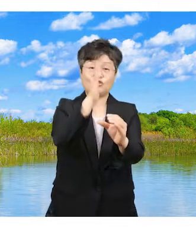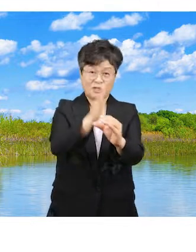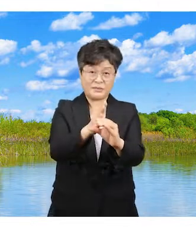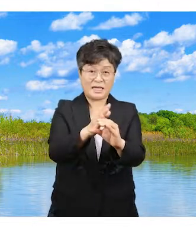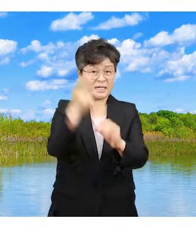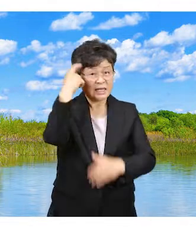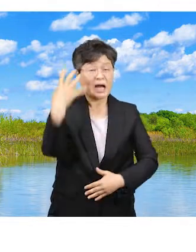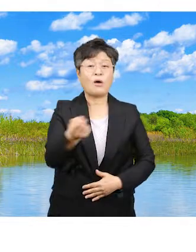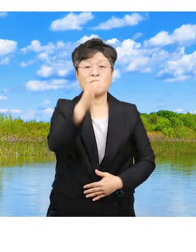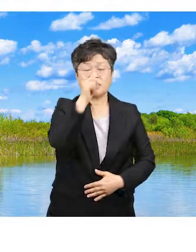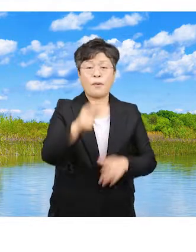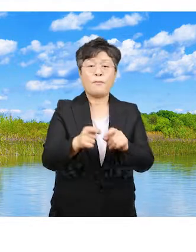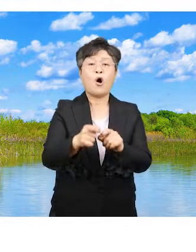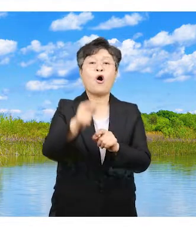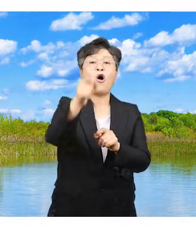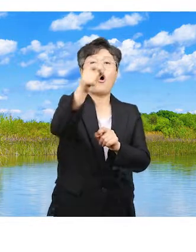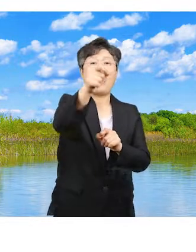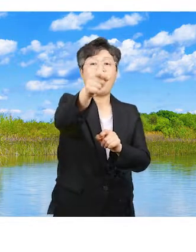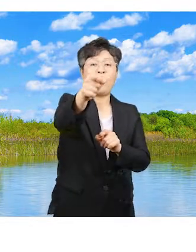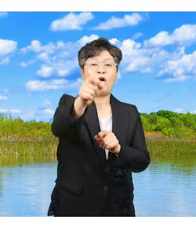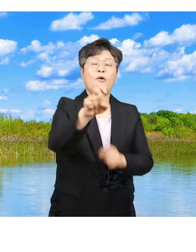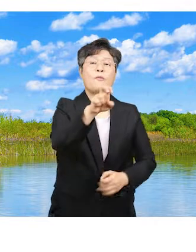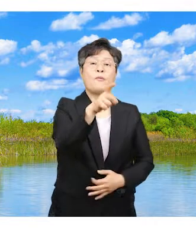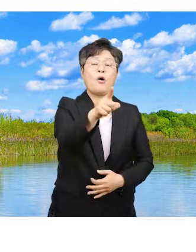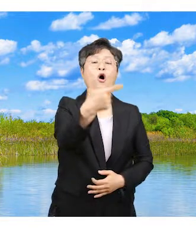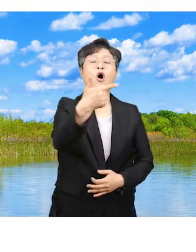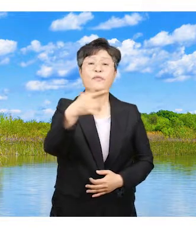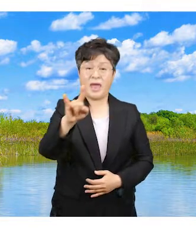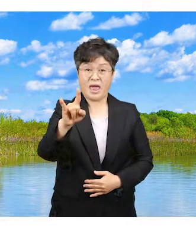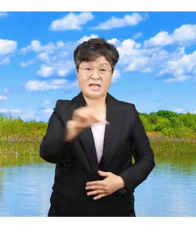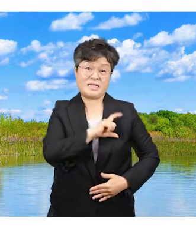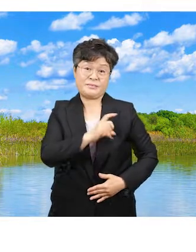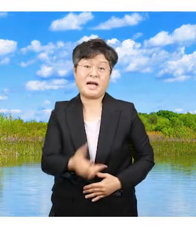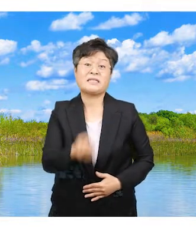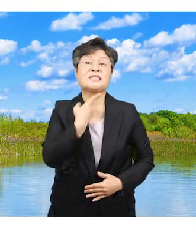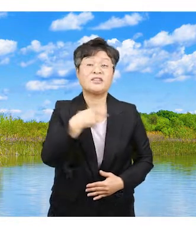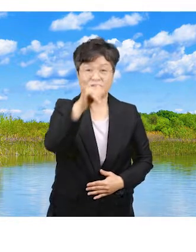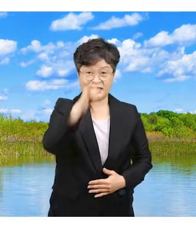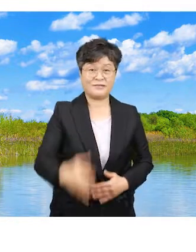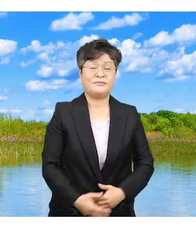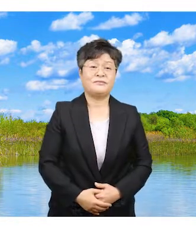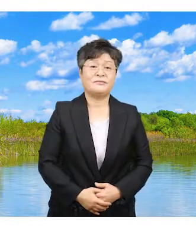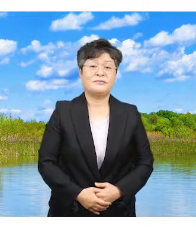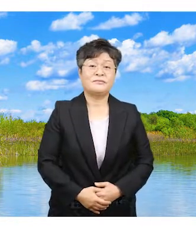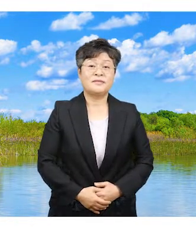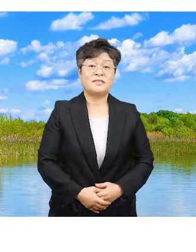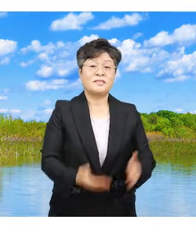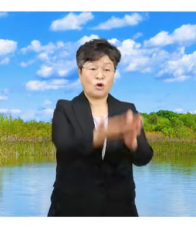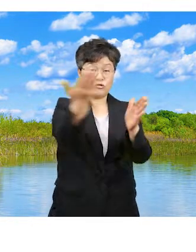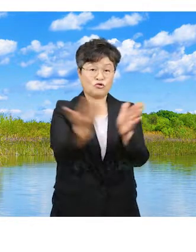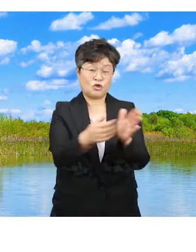본인들은 먼해, 원천 이렇게 불렀고요. 불렀었습니다. 자, 원천 저수지